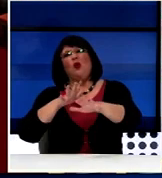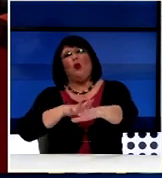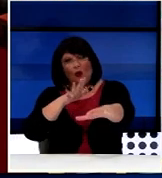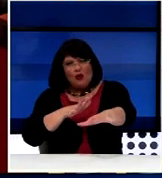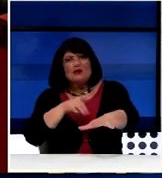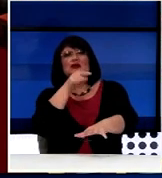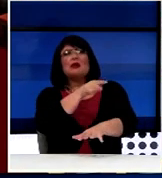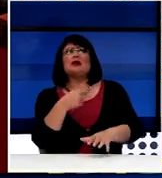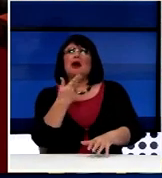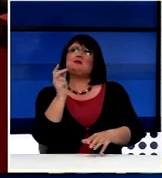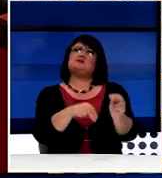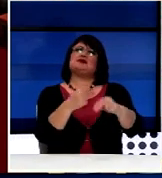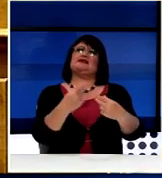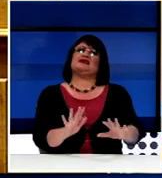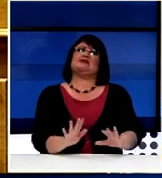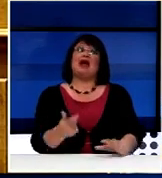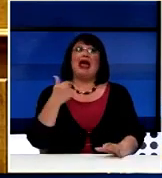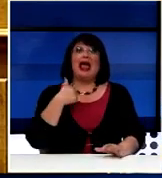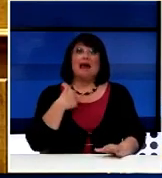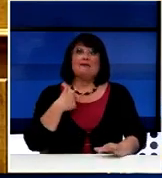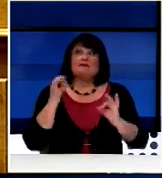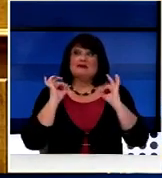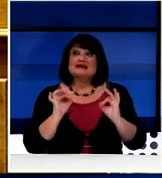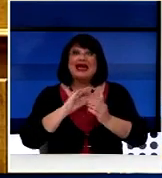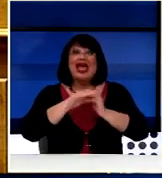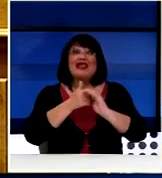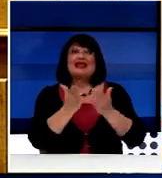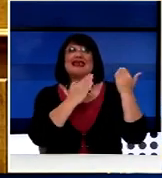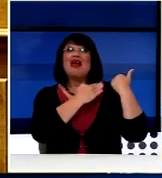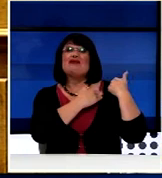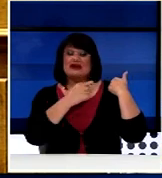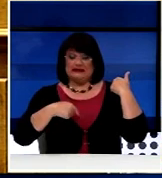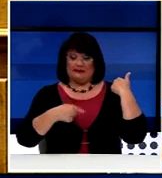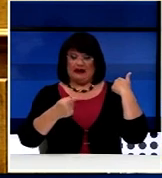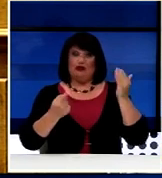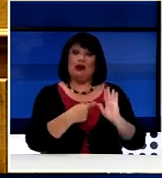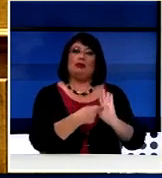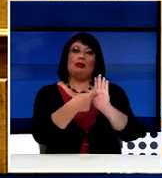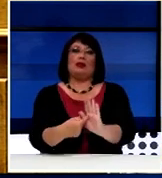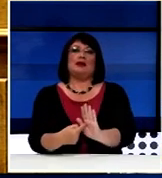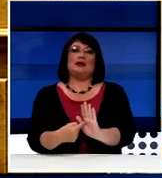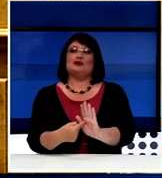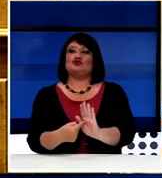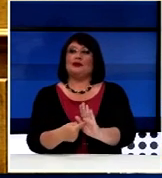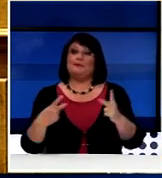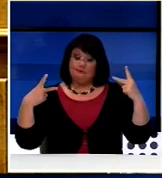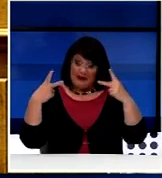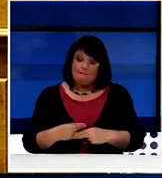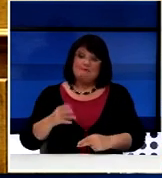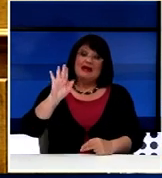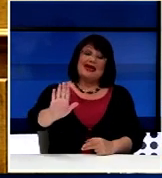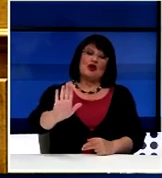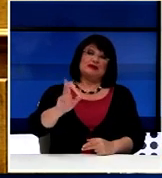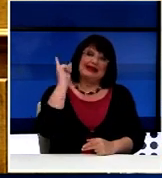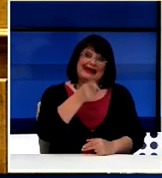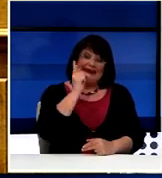διαδηλώνει. Εμείς θα τηρήσουμε στάση εθνικής ευθύνης και εδώ. Μη με διακόπτετε όμως, ακούστε την